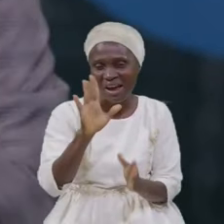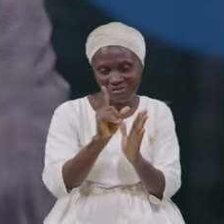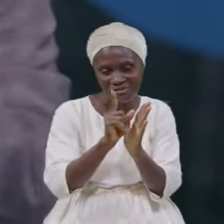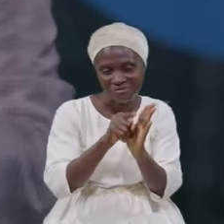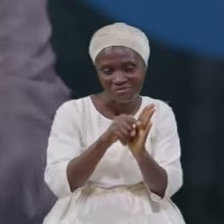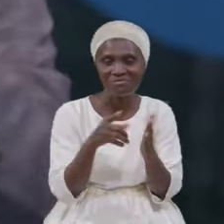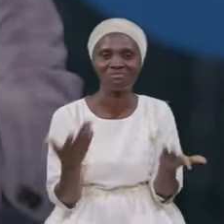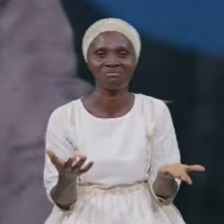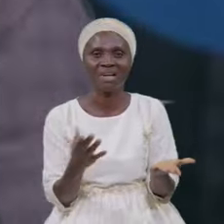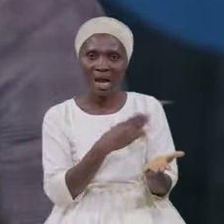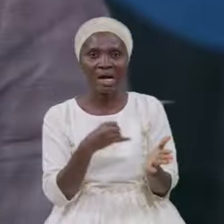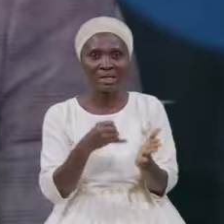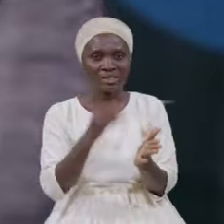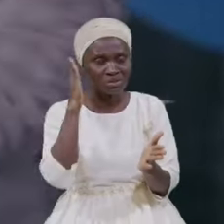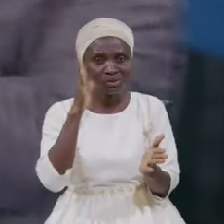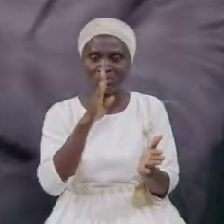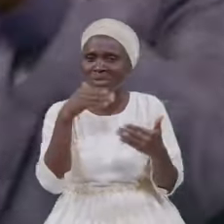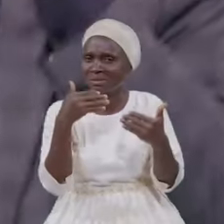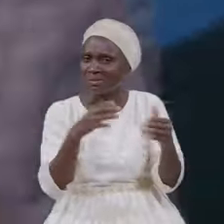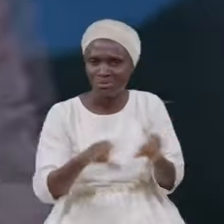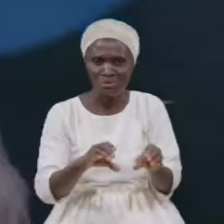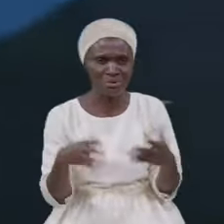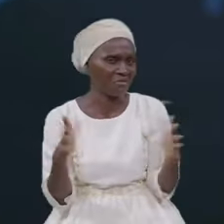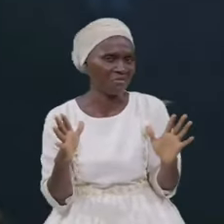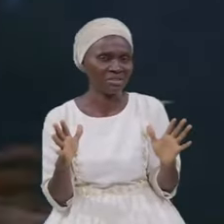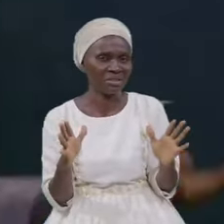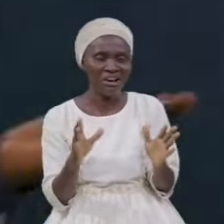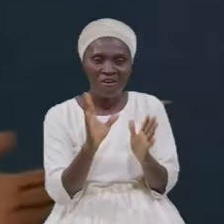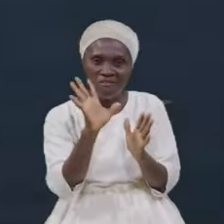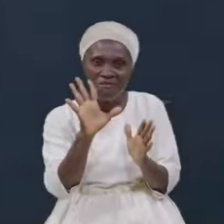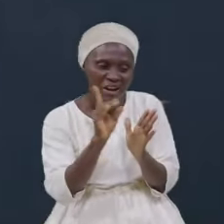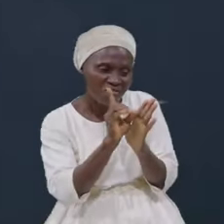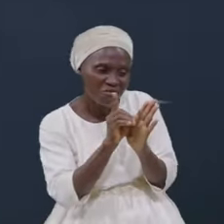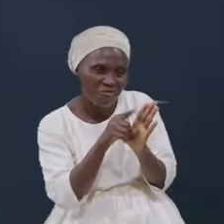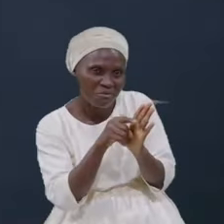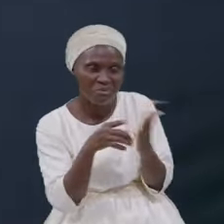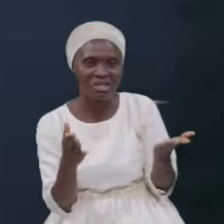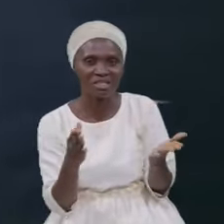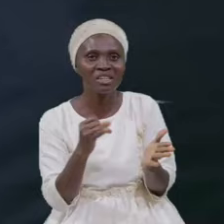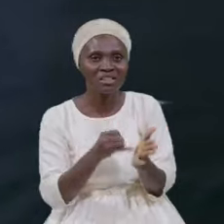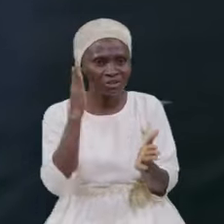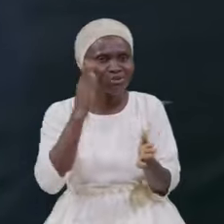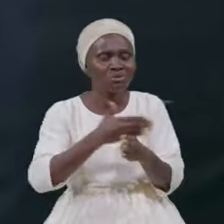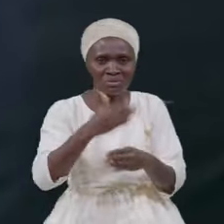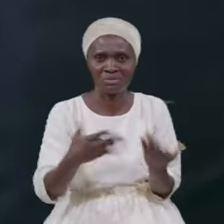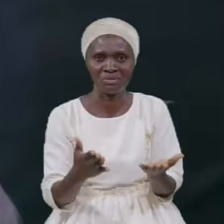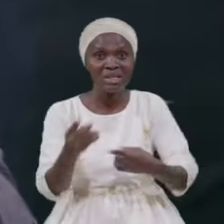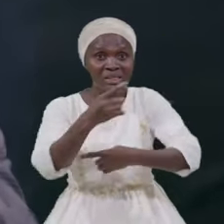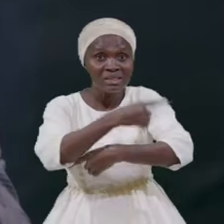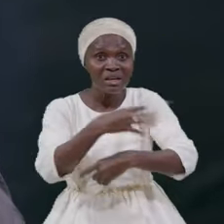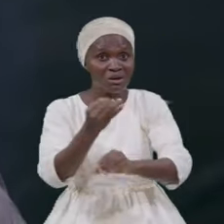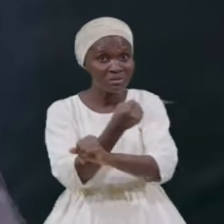restauration, 5 minutes, et c'est fait. Jour du salut, en 5 minutes, et c'est fini. Et